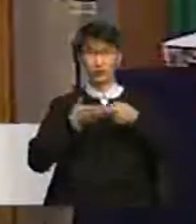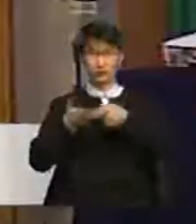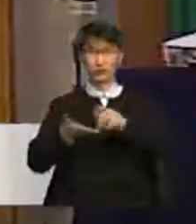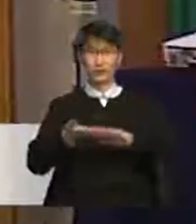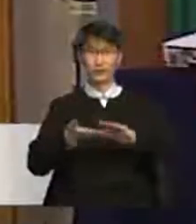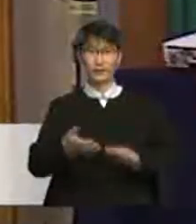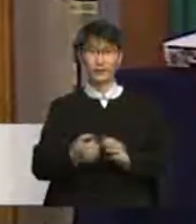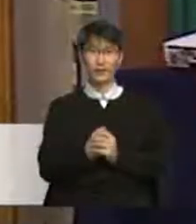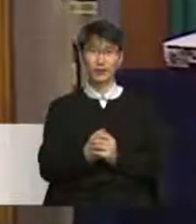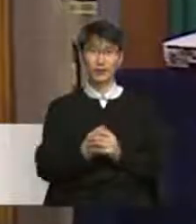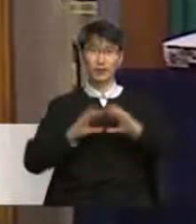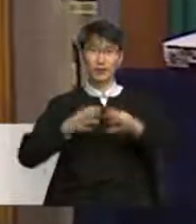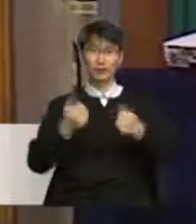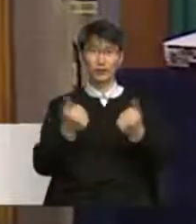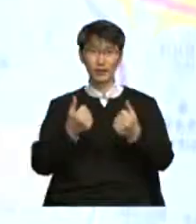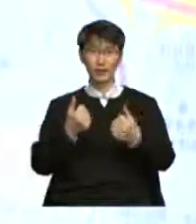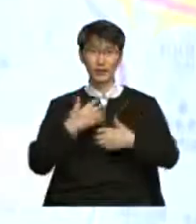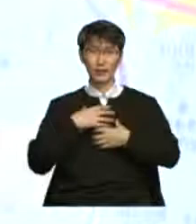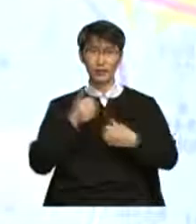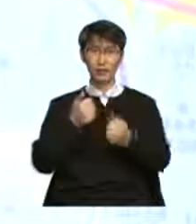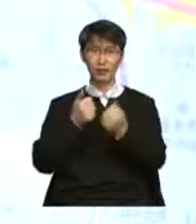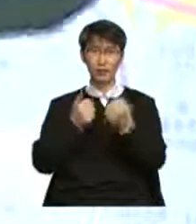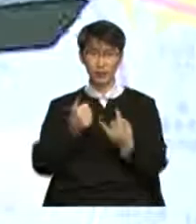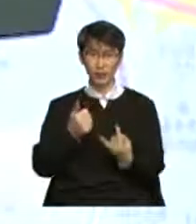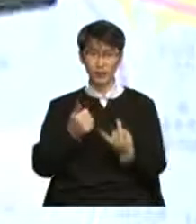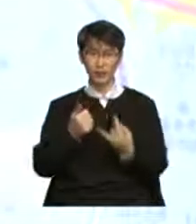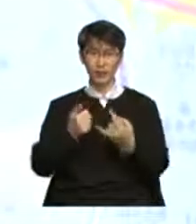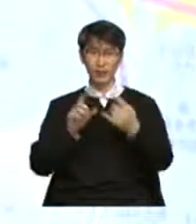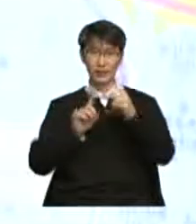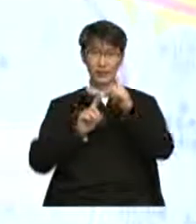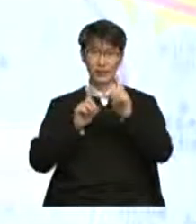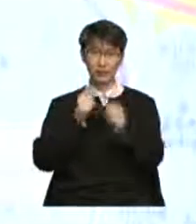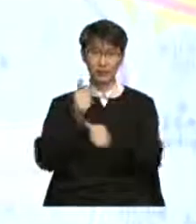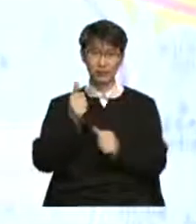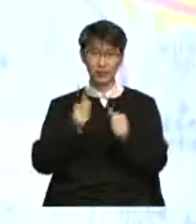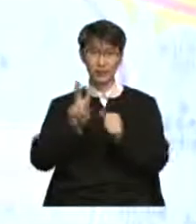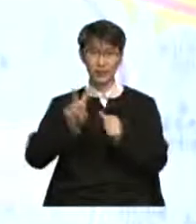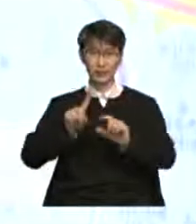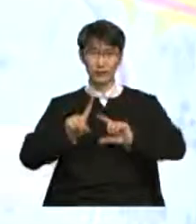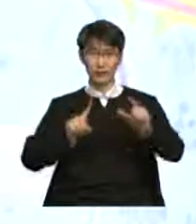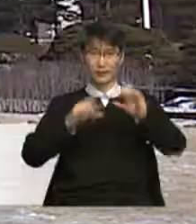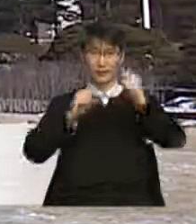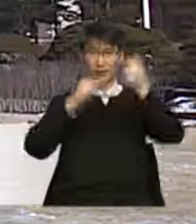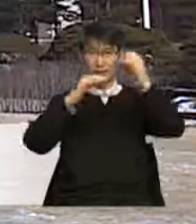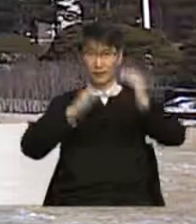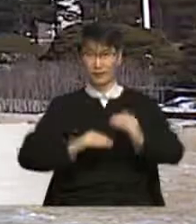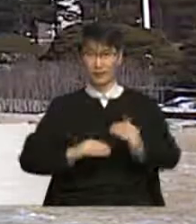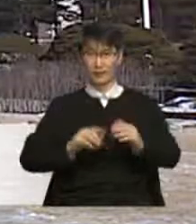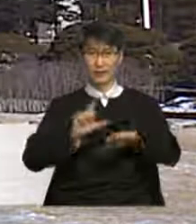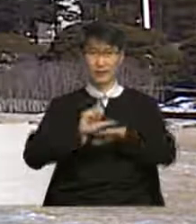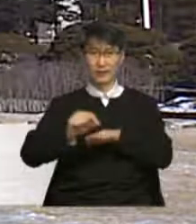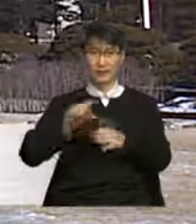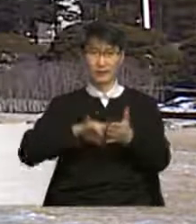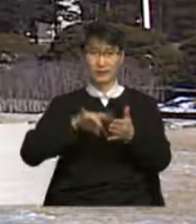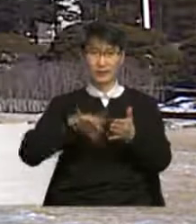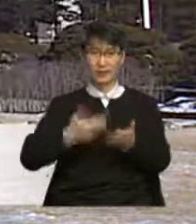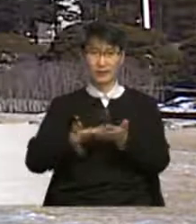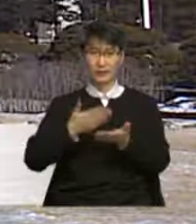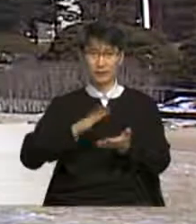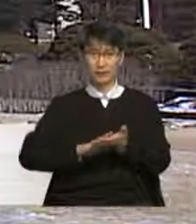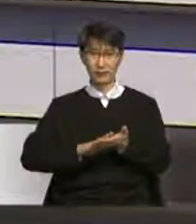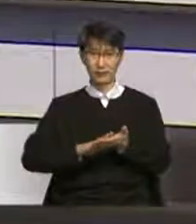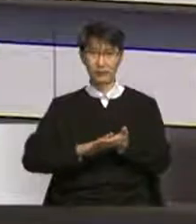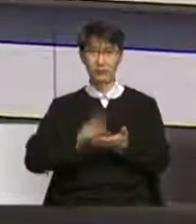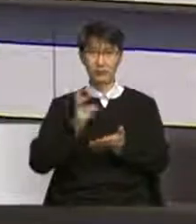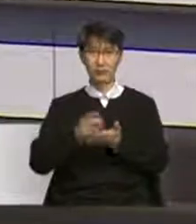씁니다 국회 행정안전위원회 소속 이해식 의원은 지난 21일 이같은 내용의 지방세 기본법 개정안 을 대표